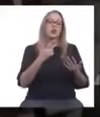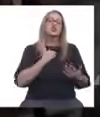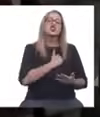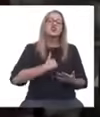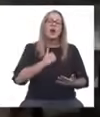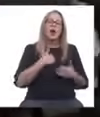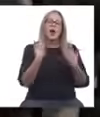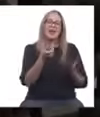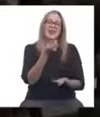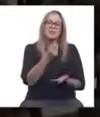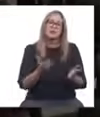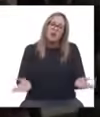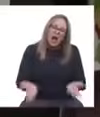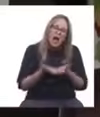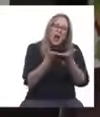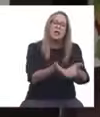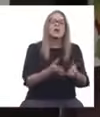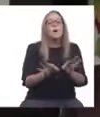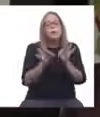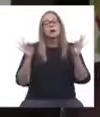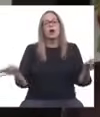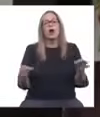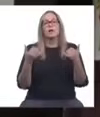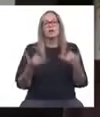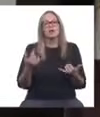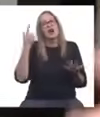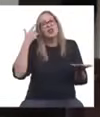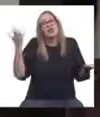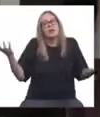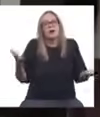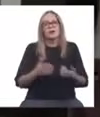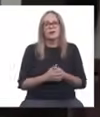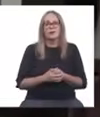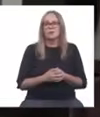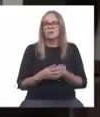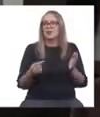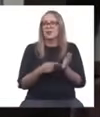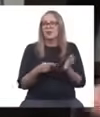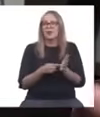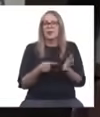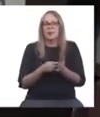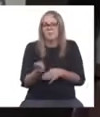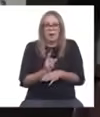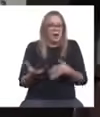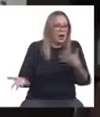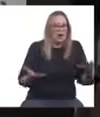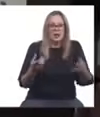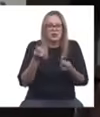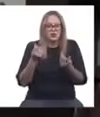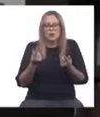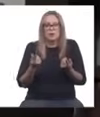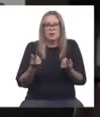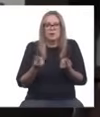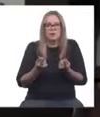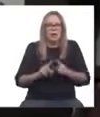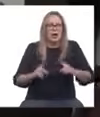לעזור להם בהתחלה. עכשיו אני לא יודע מה יהיה, כי מרגע לרגע הסכומים יכולים להיות אסטרונומיים,